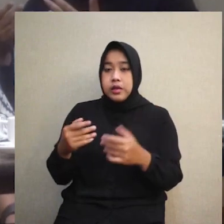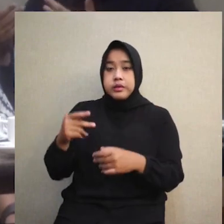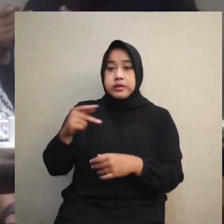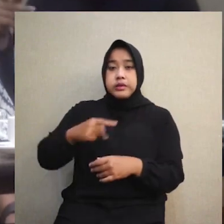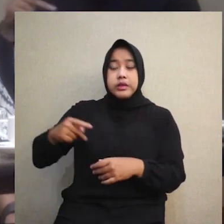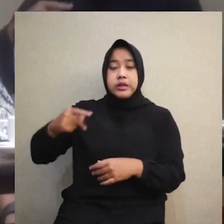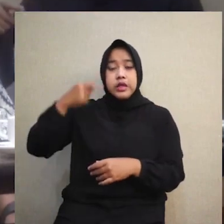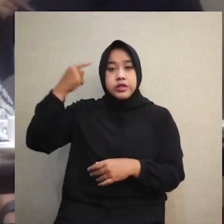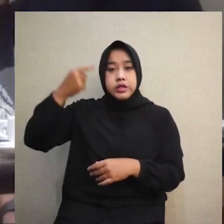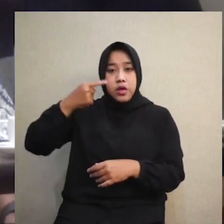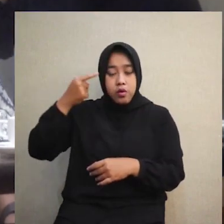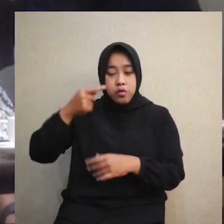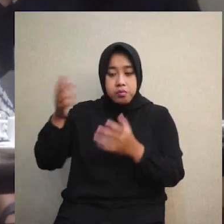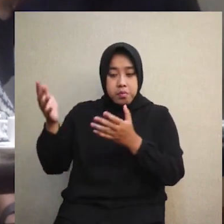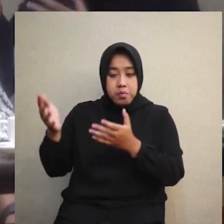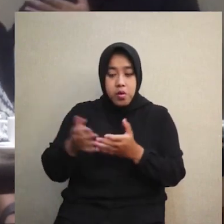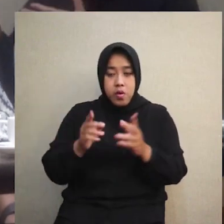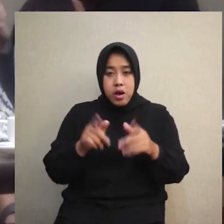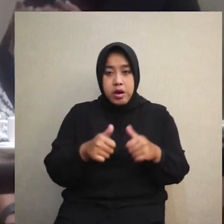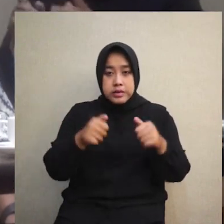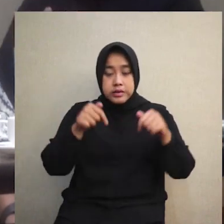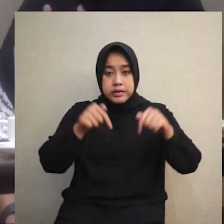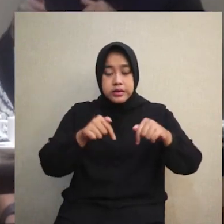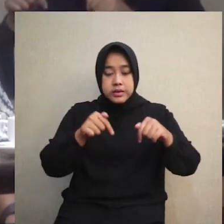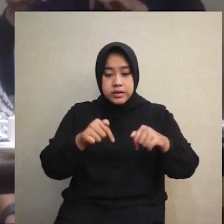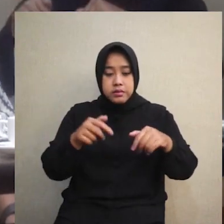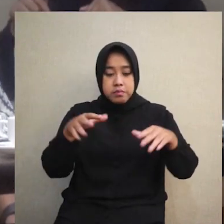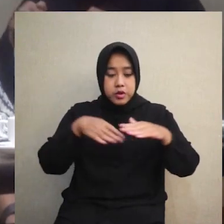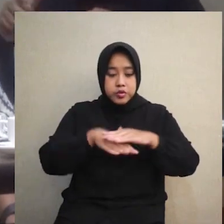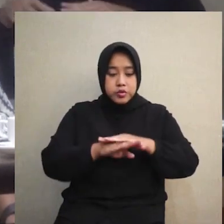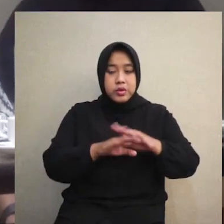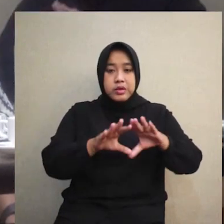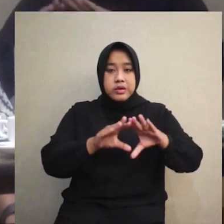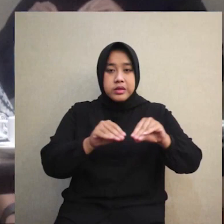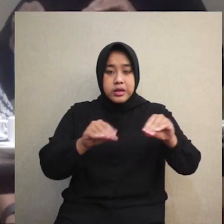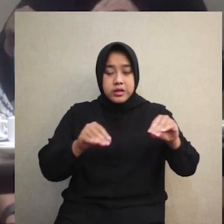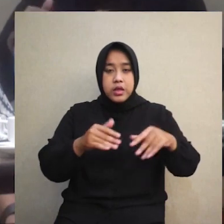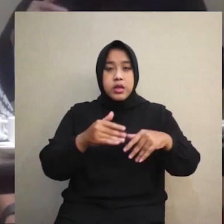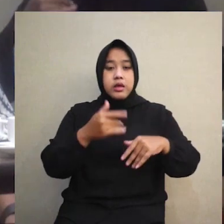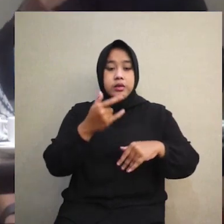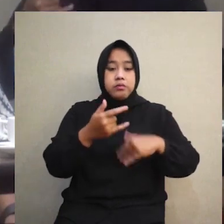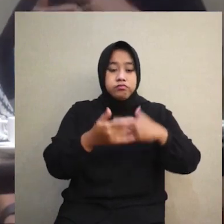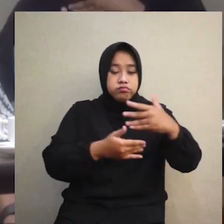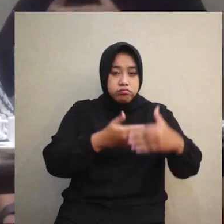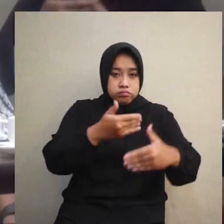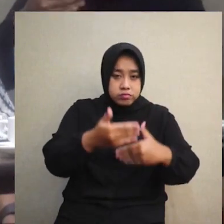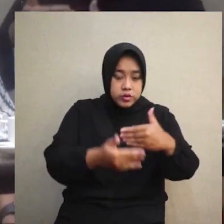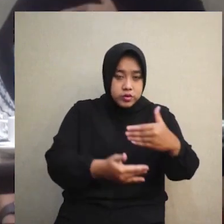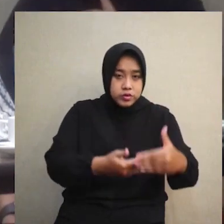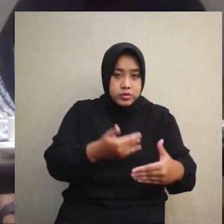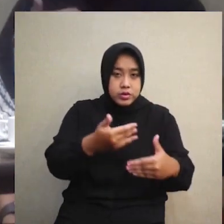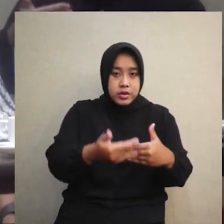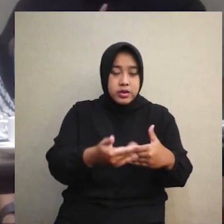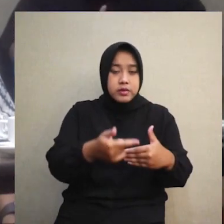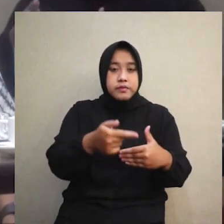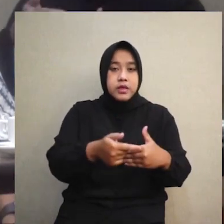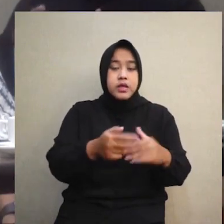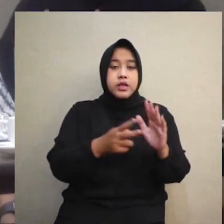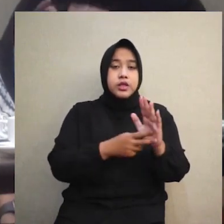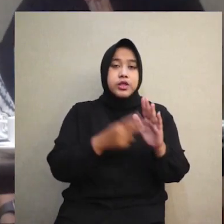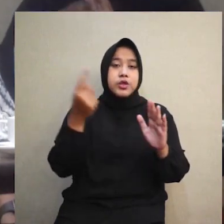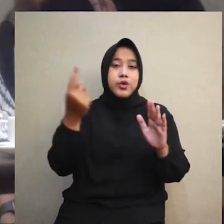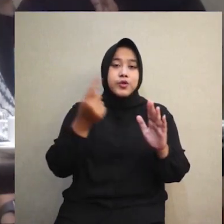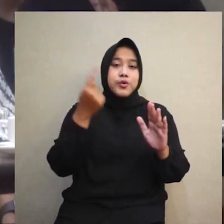membawa hasil-hasilnya itu ke dalam kerja-kerja yang berkelanjutan di tingkat nasional